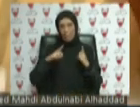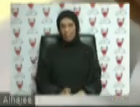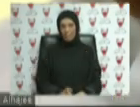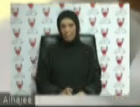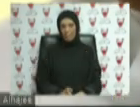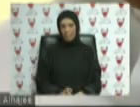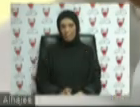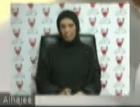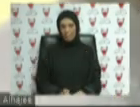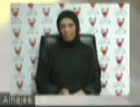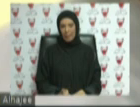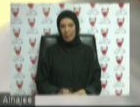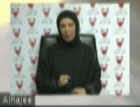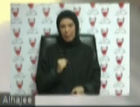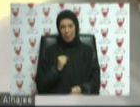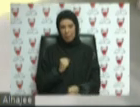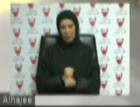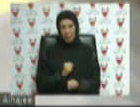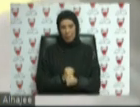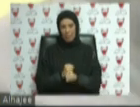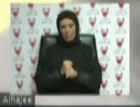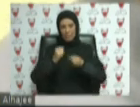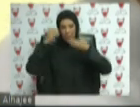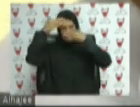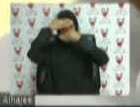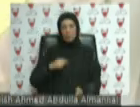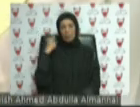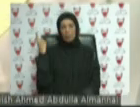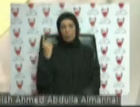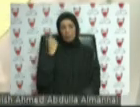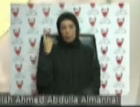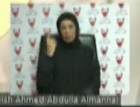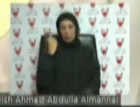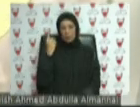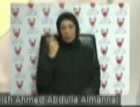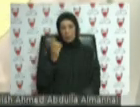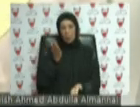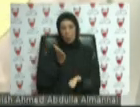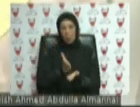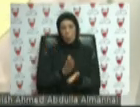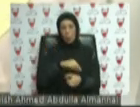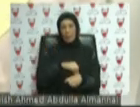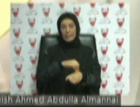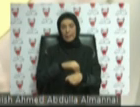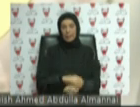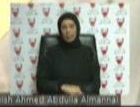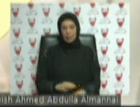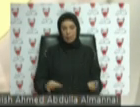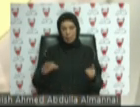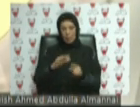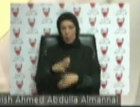المذكرات، إصدار الأحكام، كلها بما يراعي قانون المرافعات المدنية والتجارية وكذلك قانون